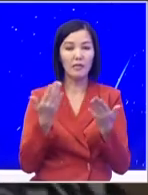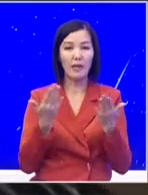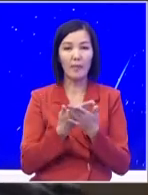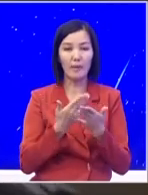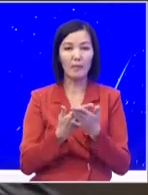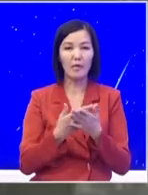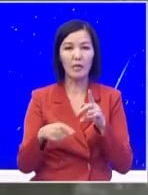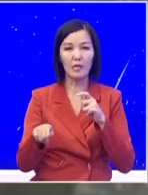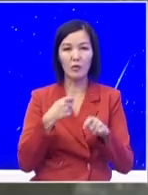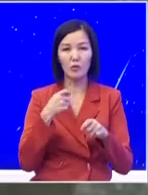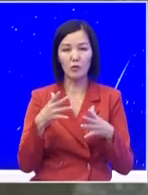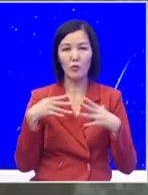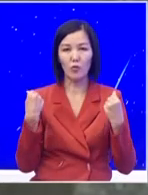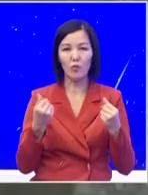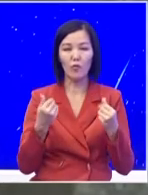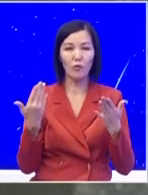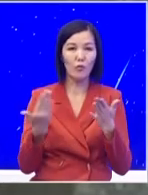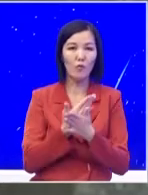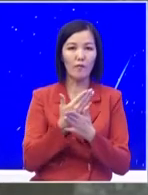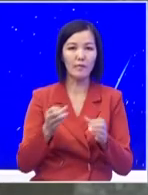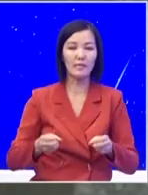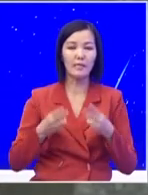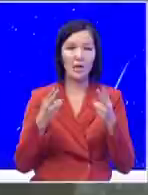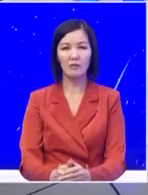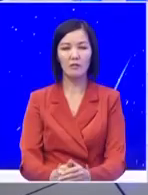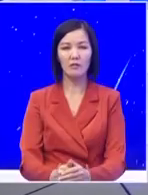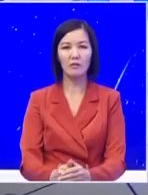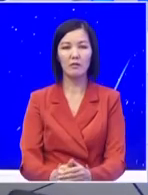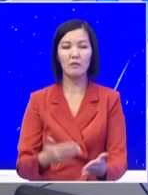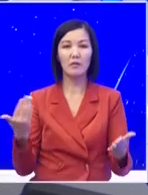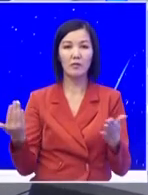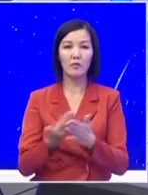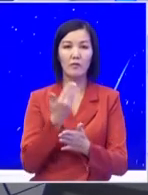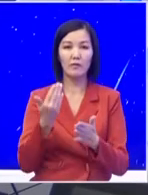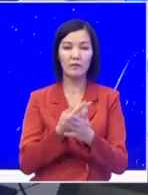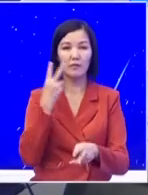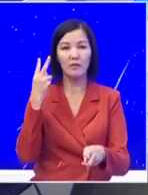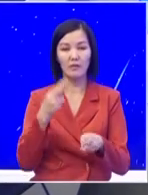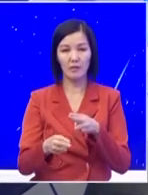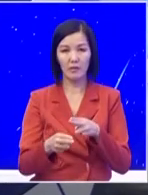от разрушительной силы нового оружия и его страшных последствий. Такими